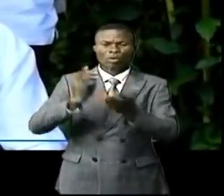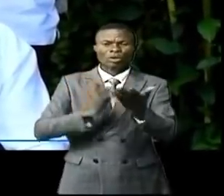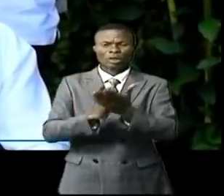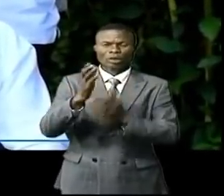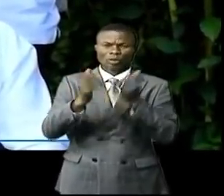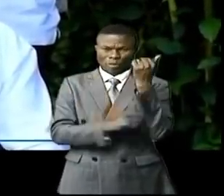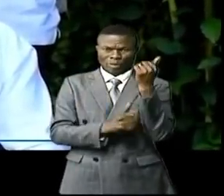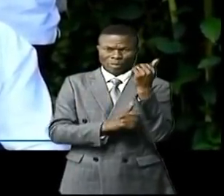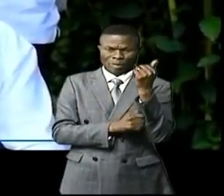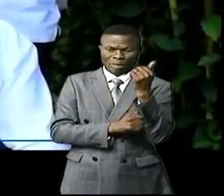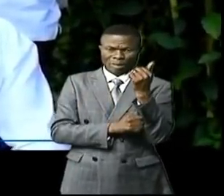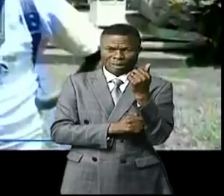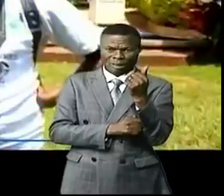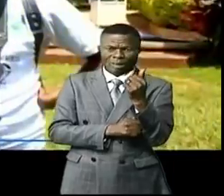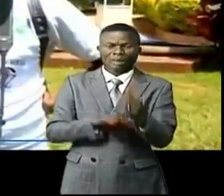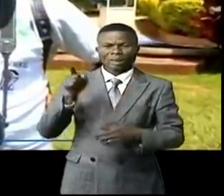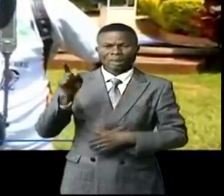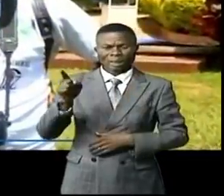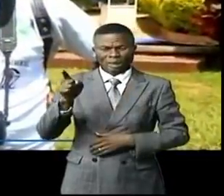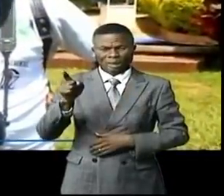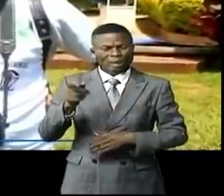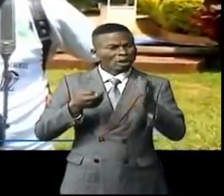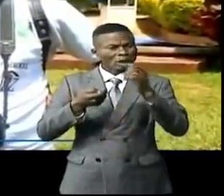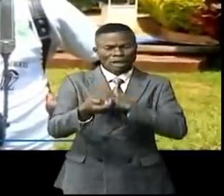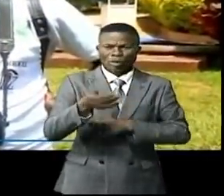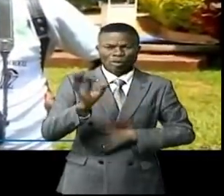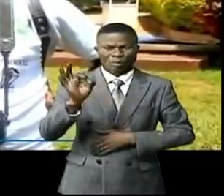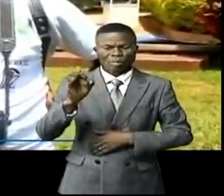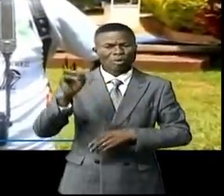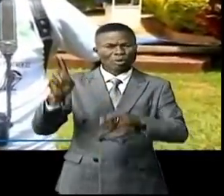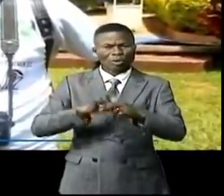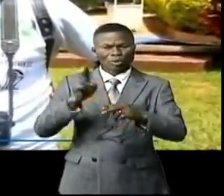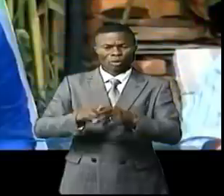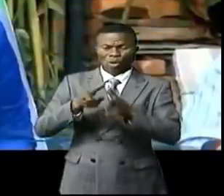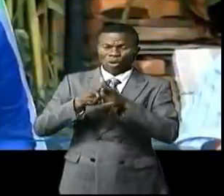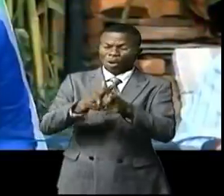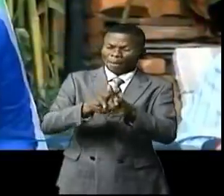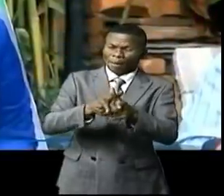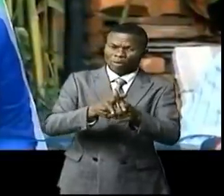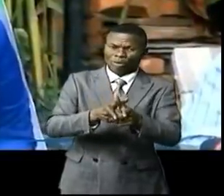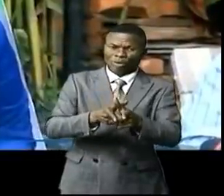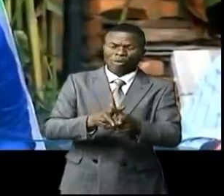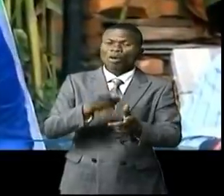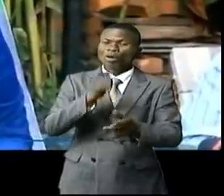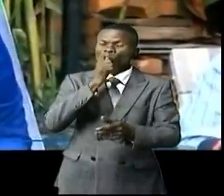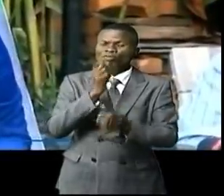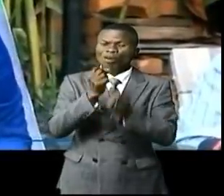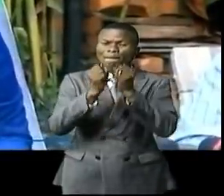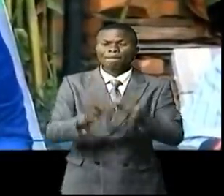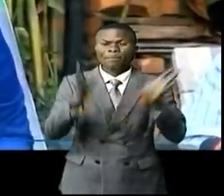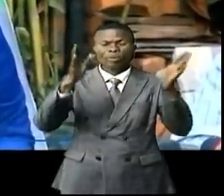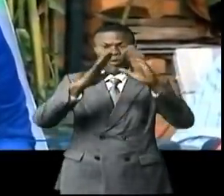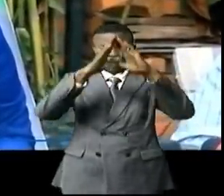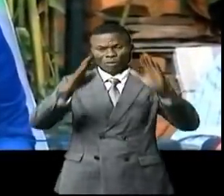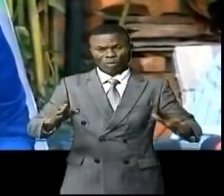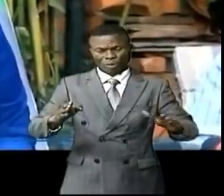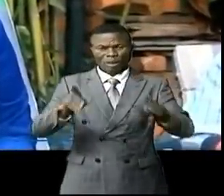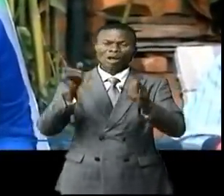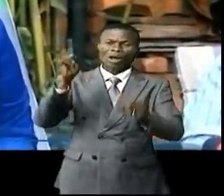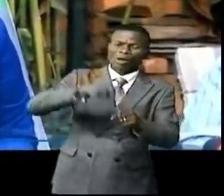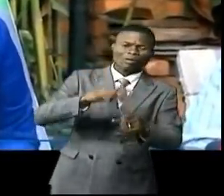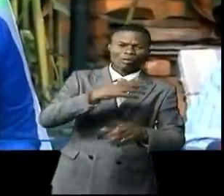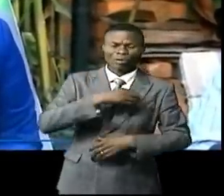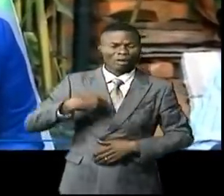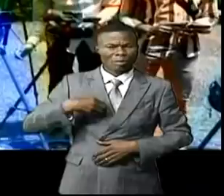Le PNKB indique qu'il n'a jamais tué en utilisant des armes lourdes, en incendiant des villages des Batois, ni violé des